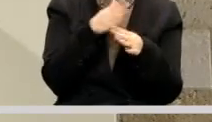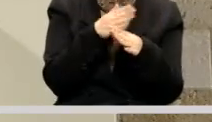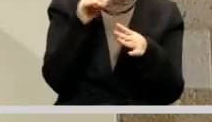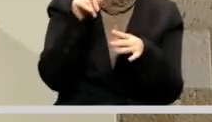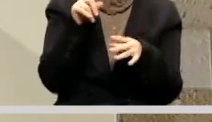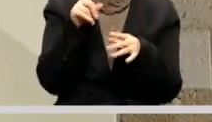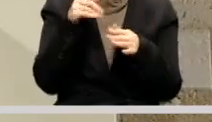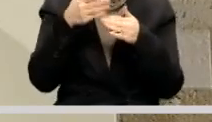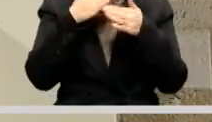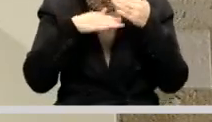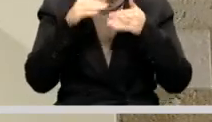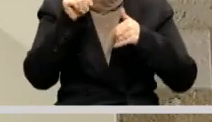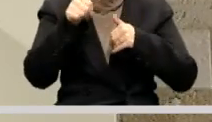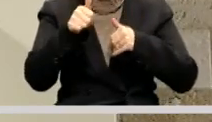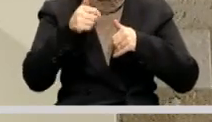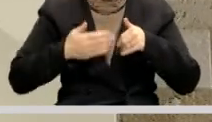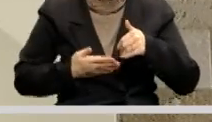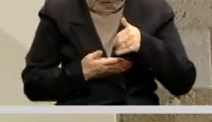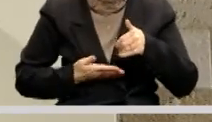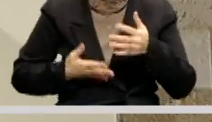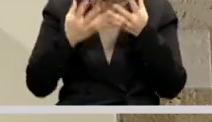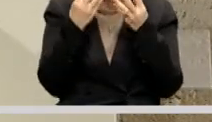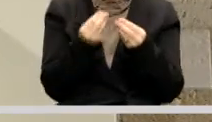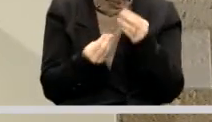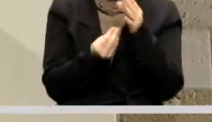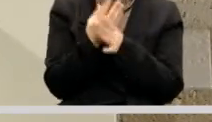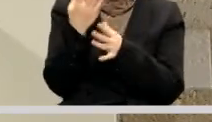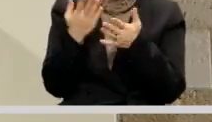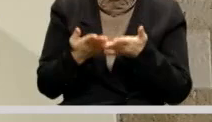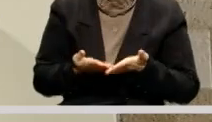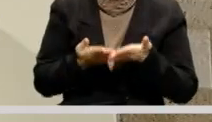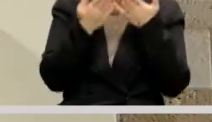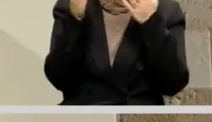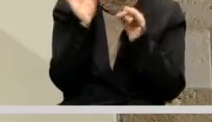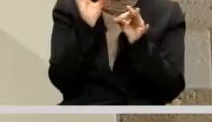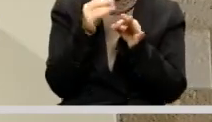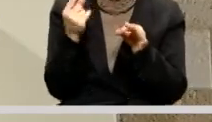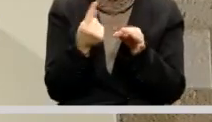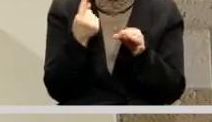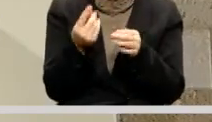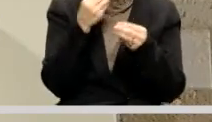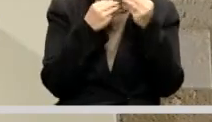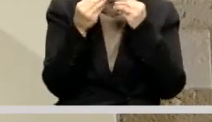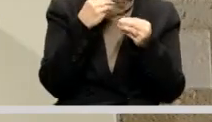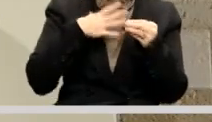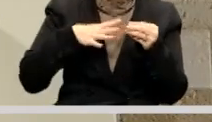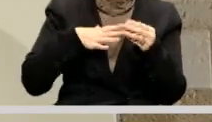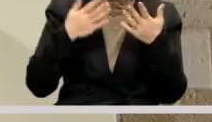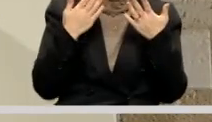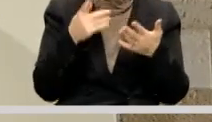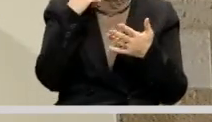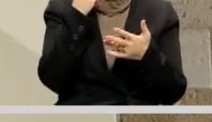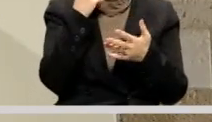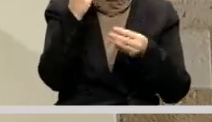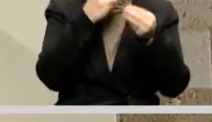güne aç yatmışsa tabii ki sabah bir an önce bir şeyler tüketmek ister. Eğer şekere olan ilginiz artıyorsa